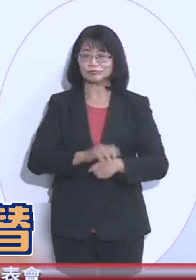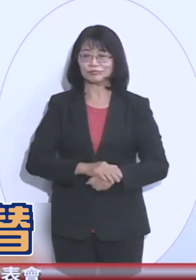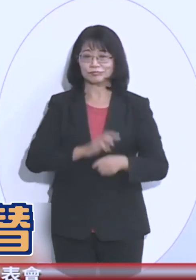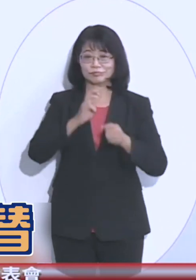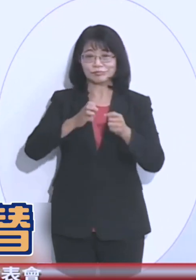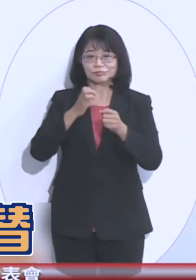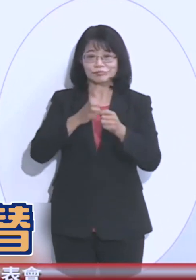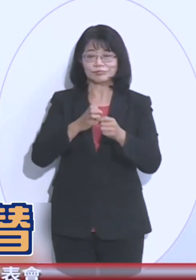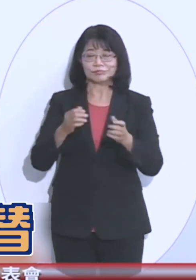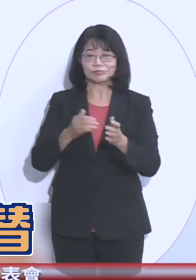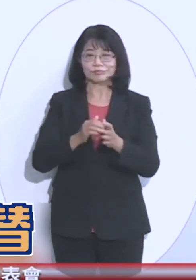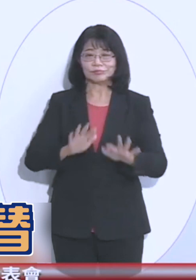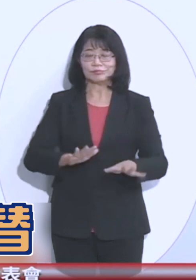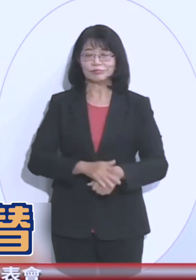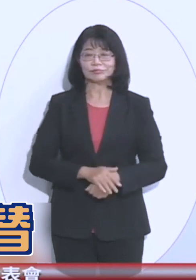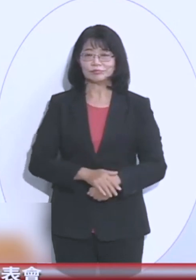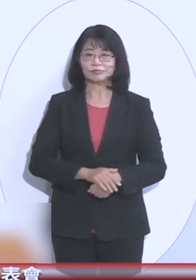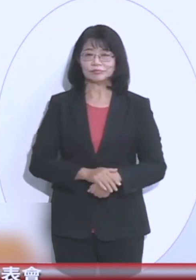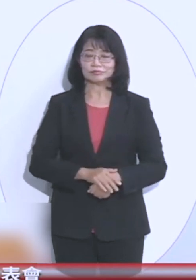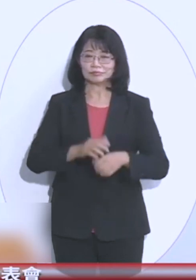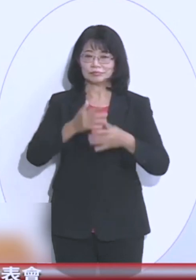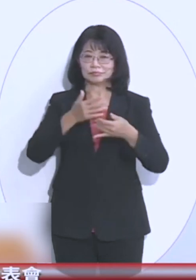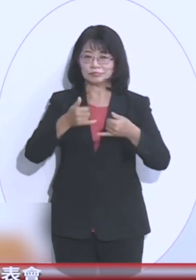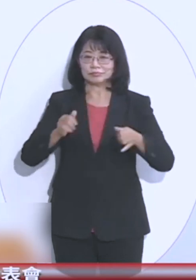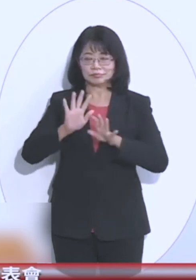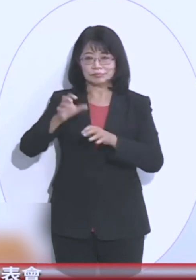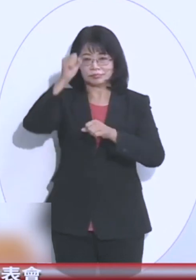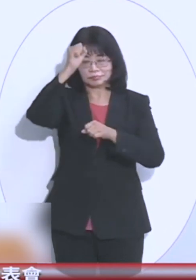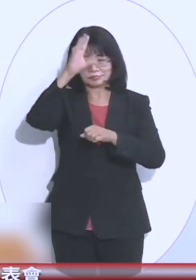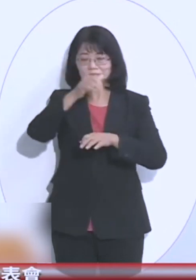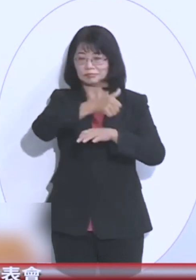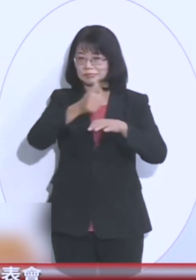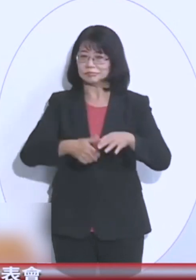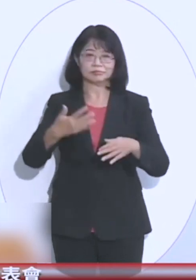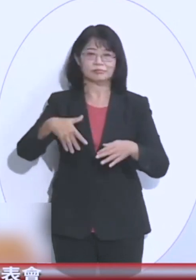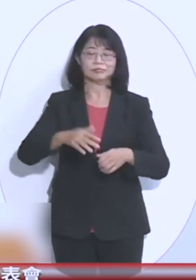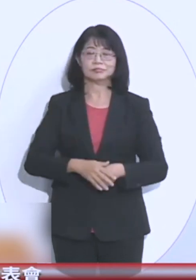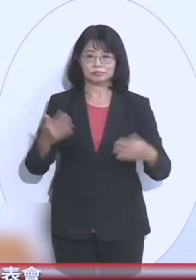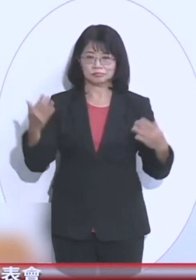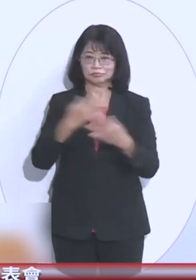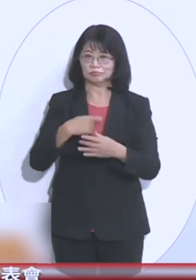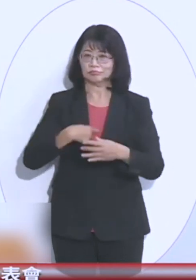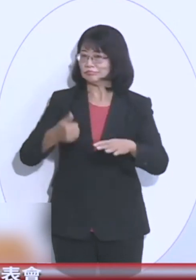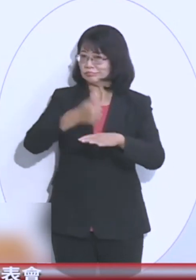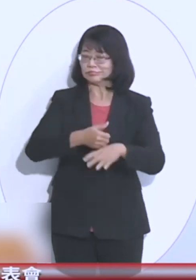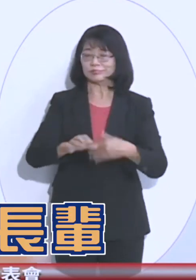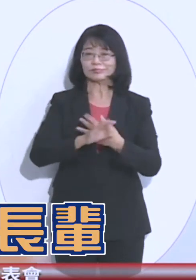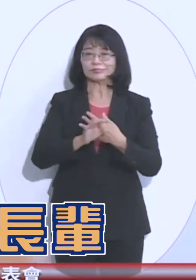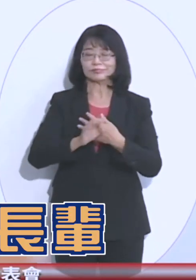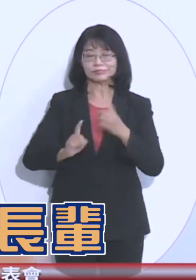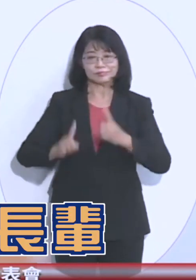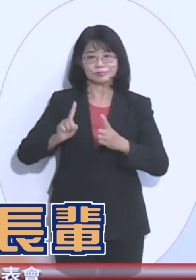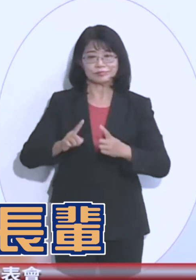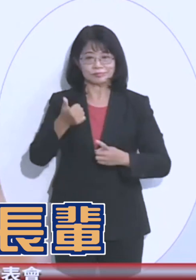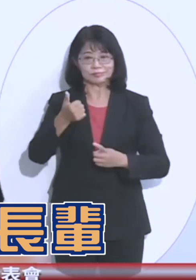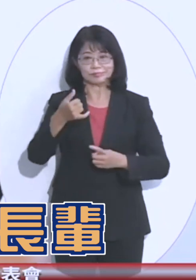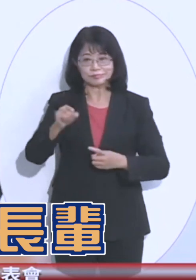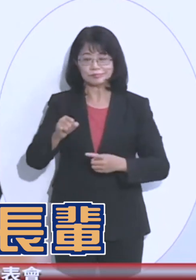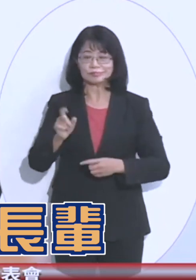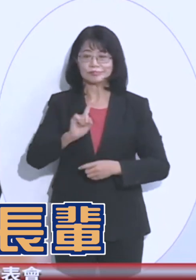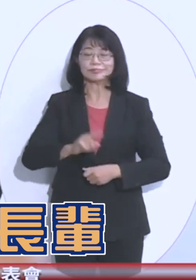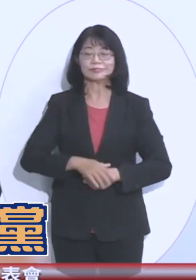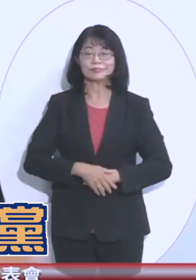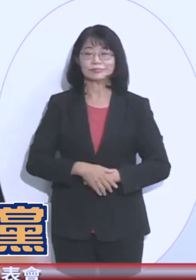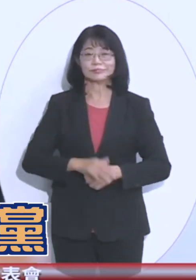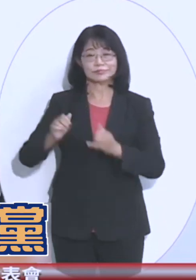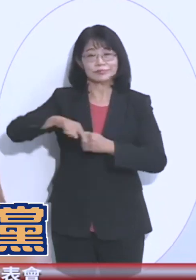30年无轮替，换人做看卖，比较会知影好歹。所以我知影乡亲时